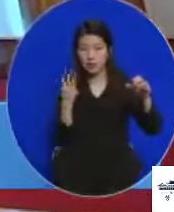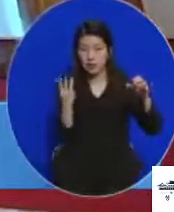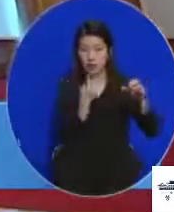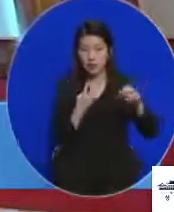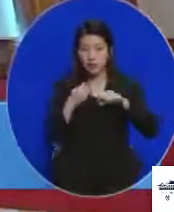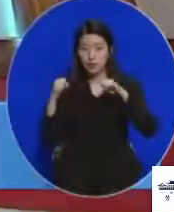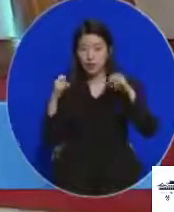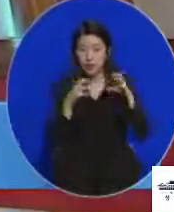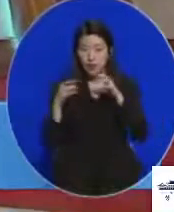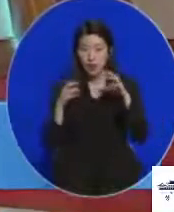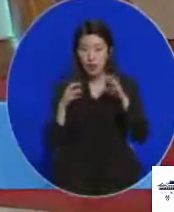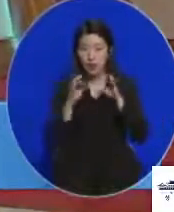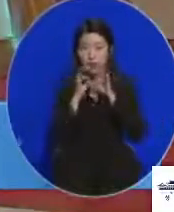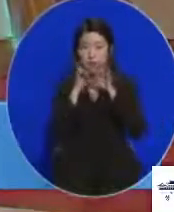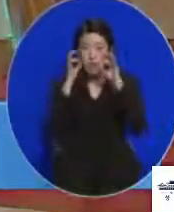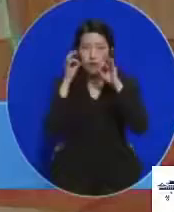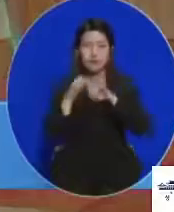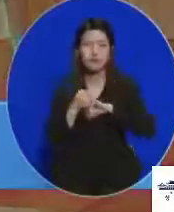다하겠습니다